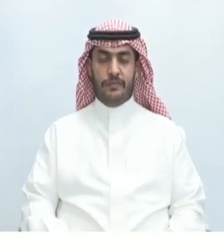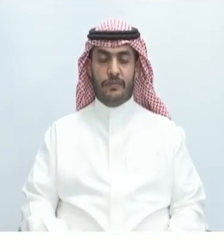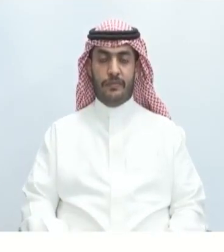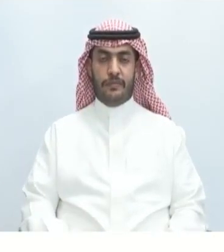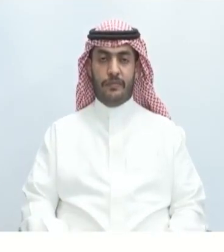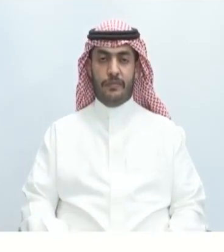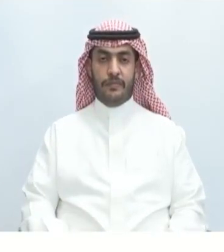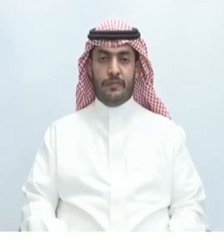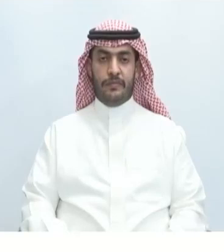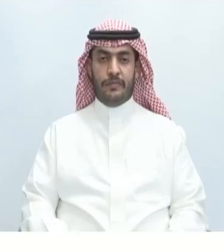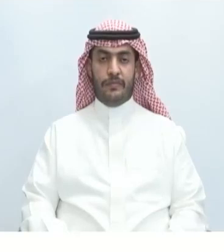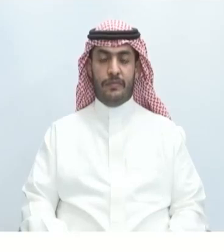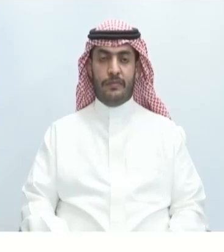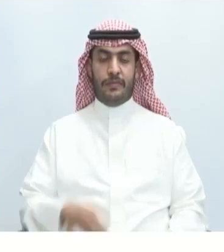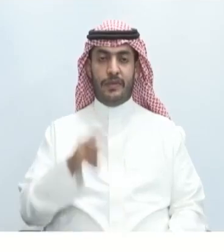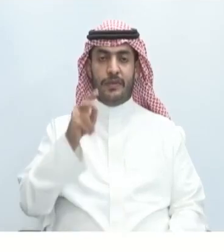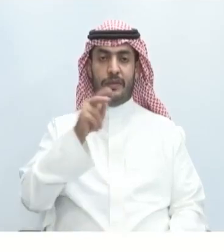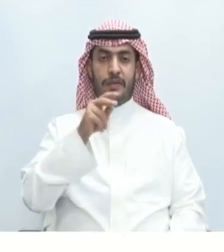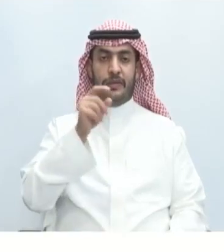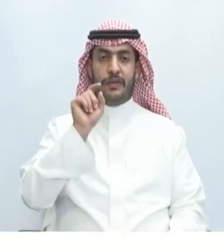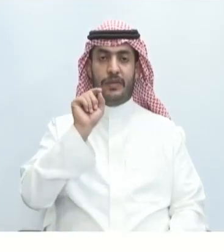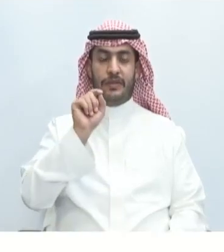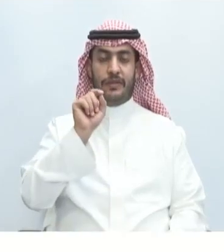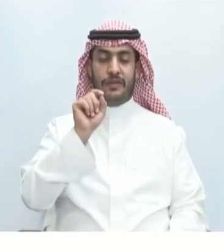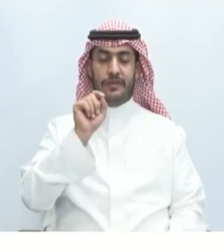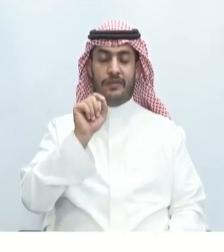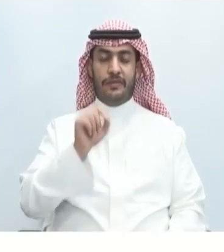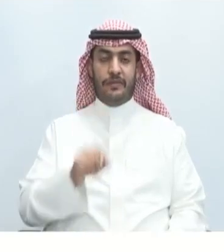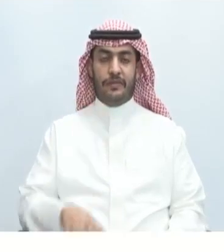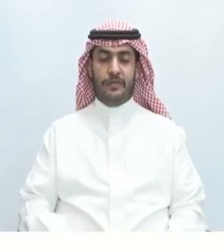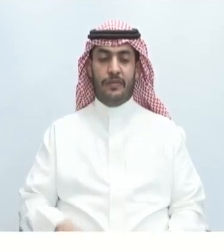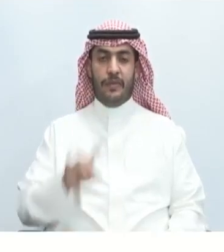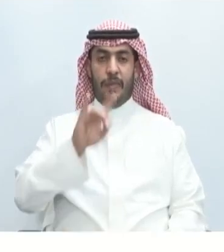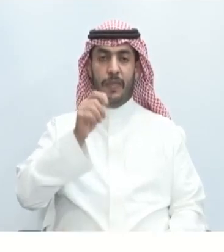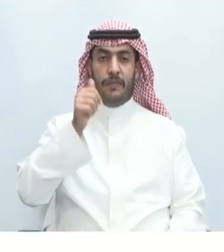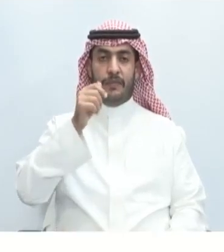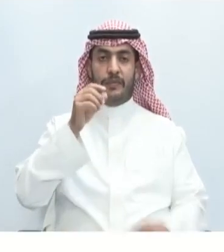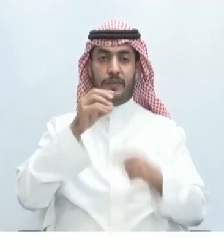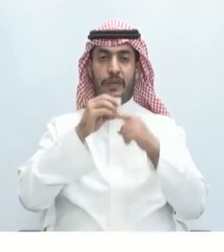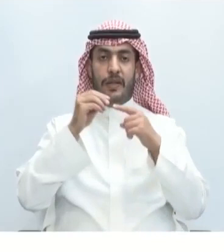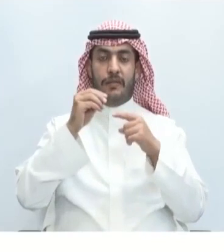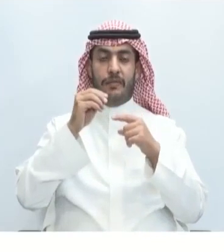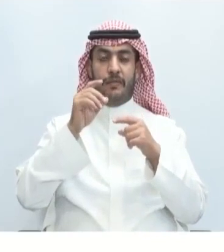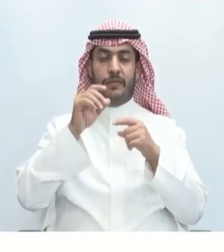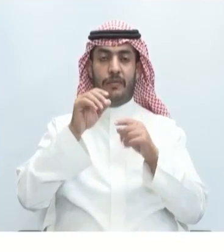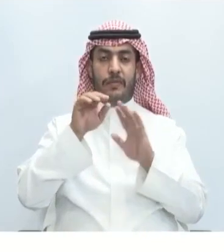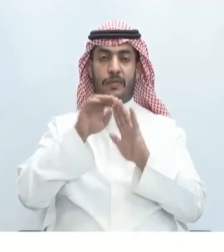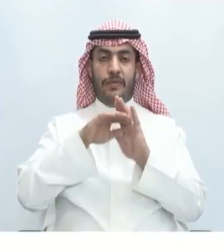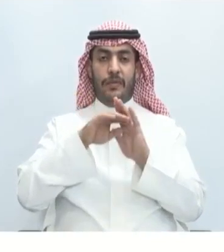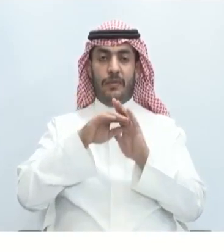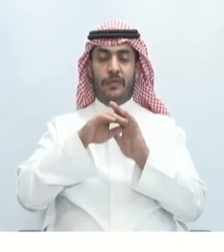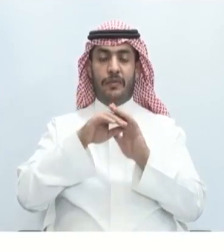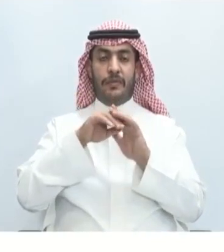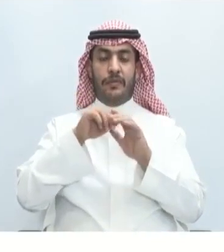28 تساوي او اكبر من الصفر اذا لا يمكن ان يكون سالب طائره او طائرتين